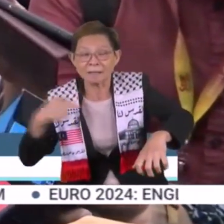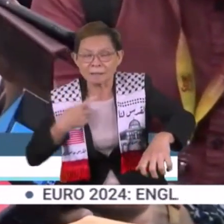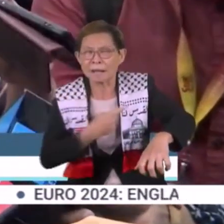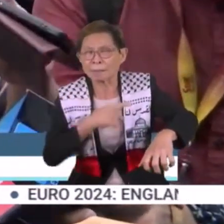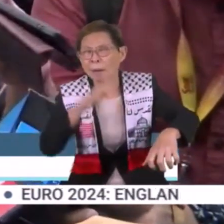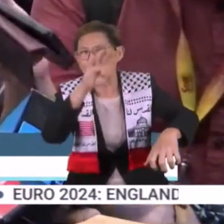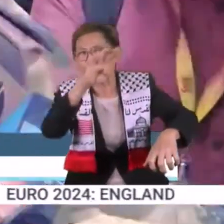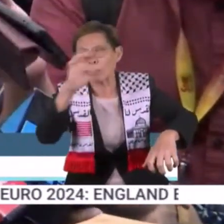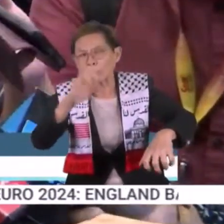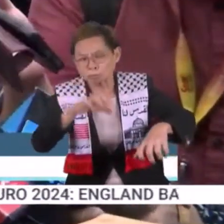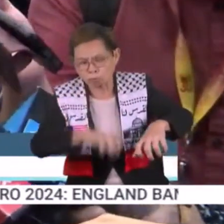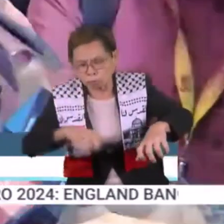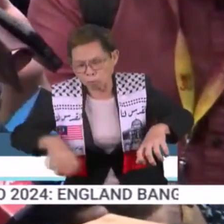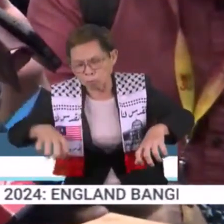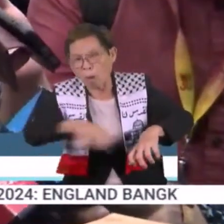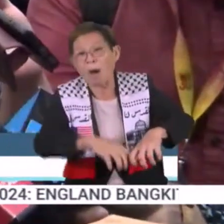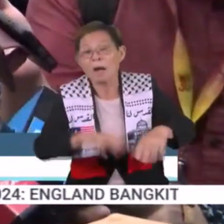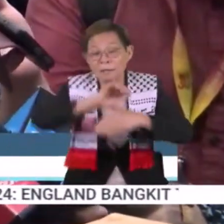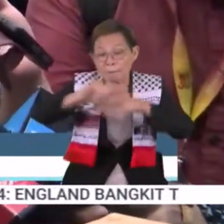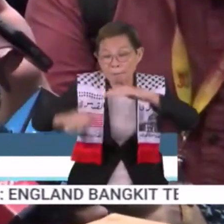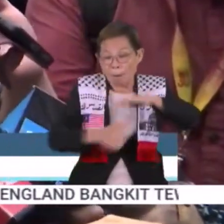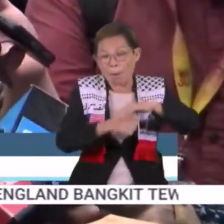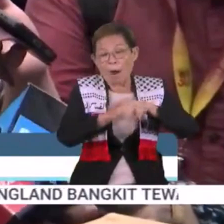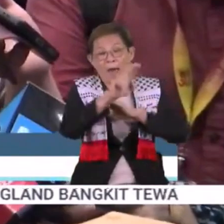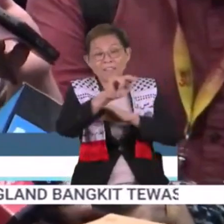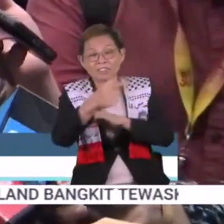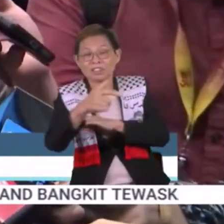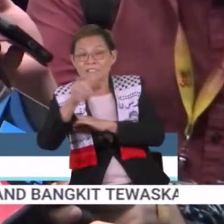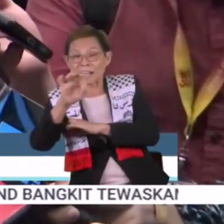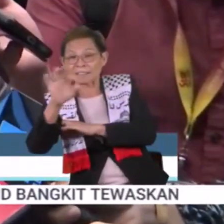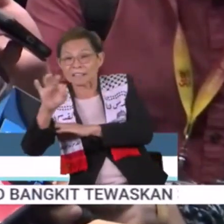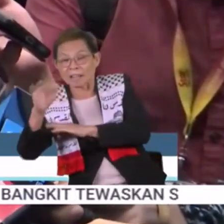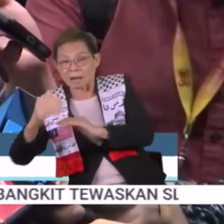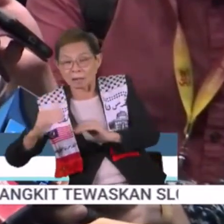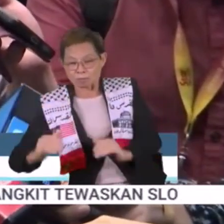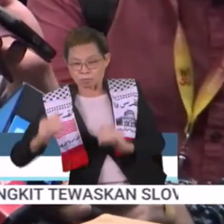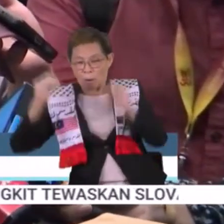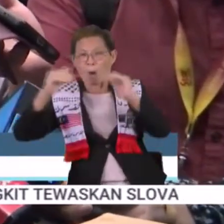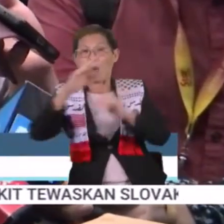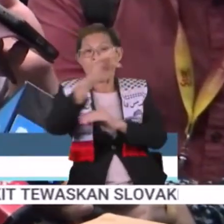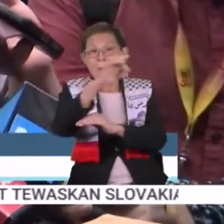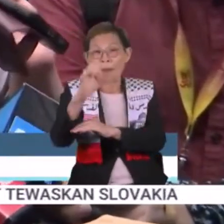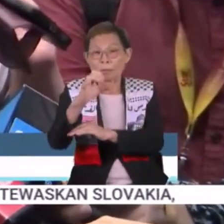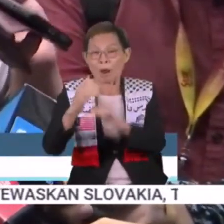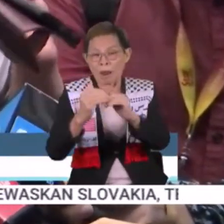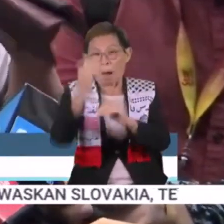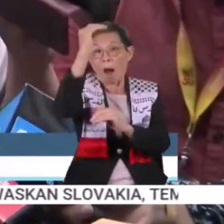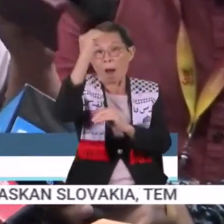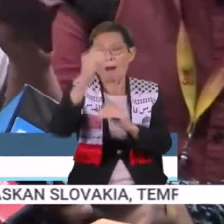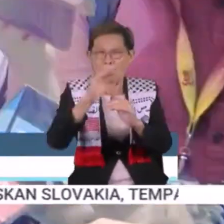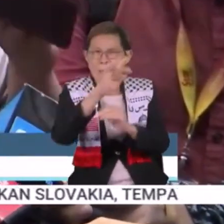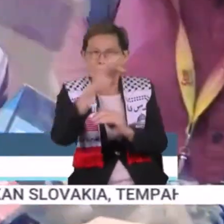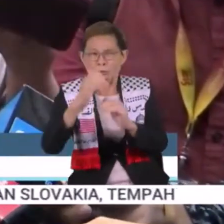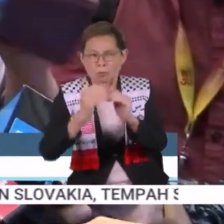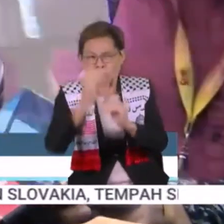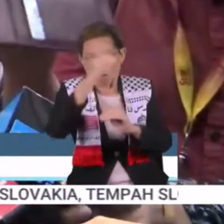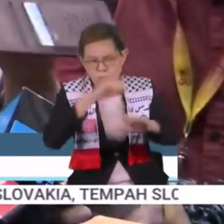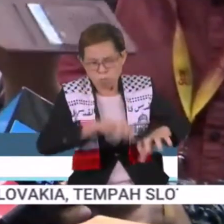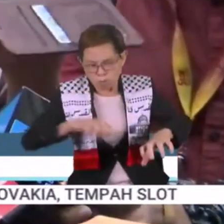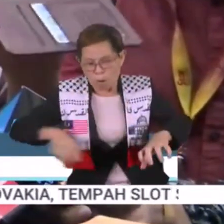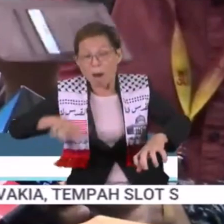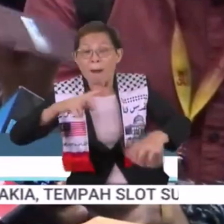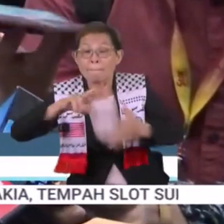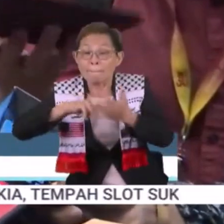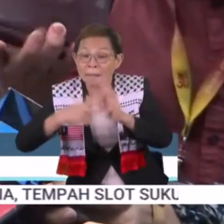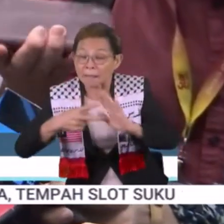lokasi. Tetapi di bawah NG 999, dia akan ditingkatkan ke 800 lebih lokasi. Jadi ini bermakna bahawa